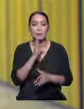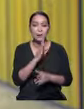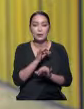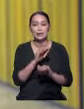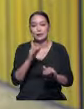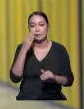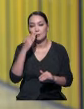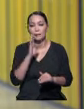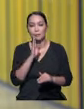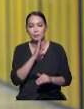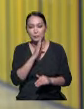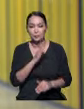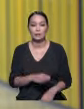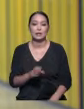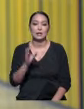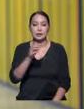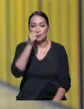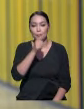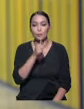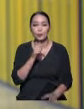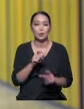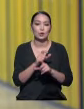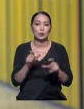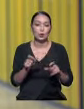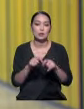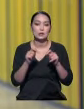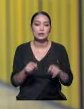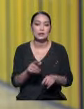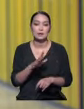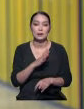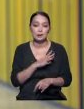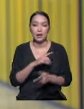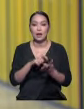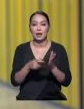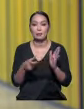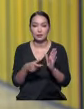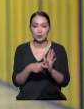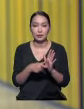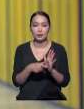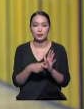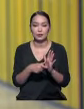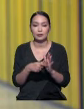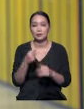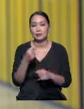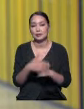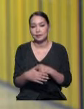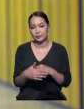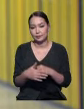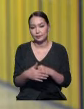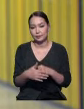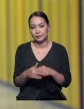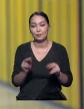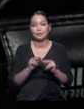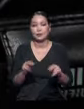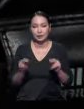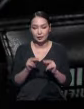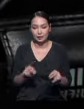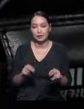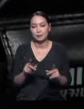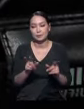В сентябре месяце в каждой школе создали кабинеты, центры педагогической поддержки